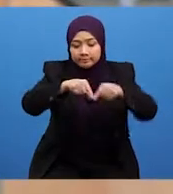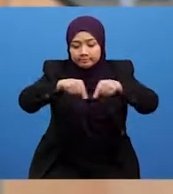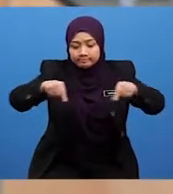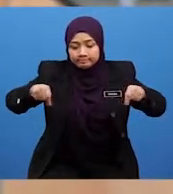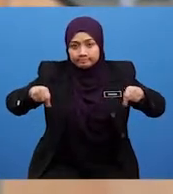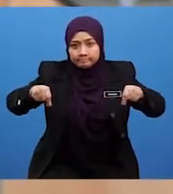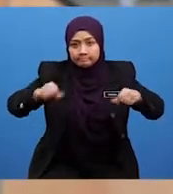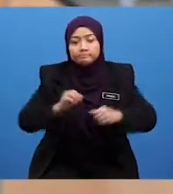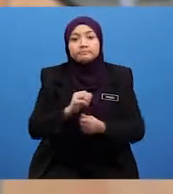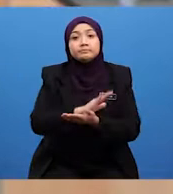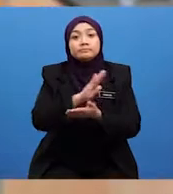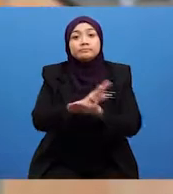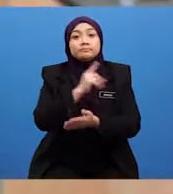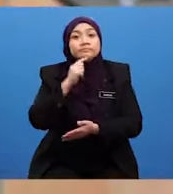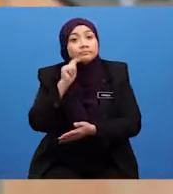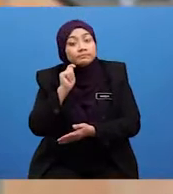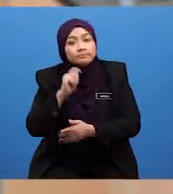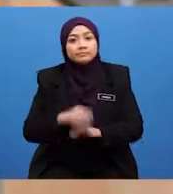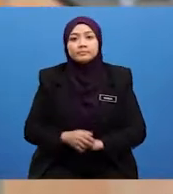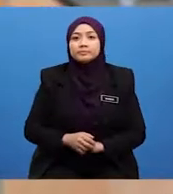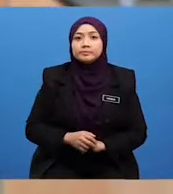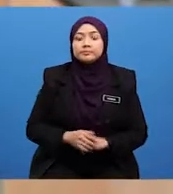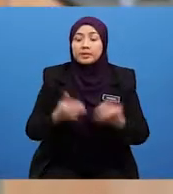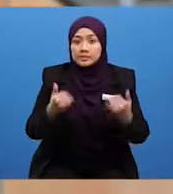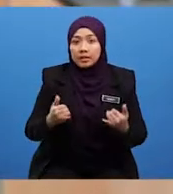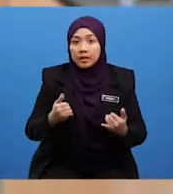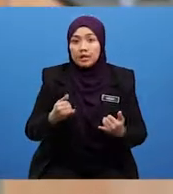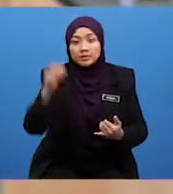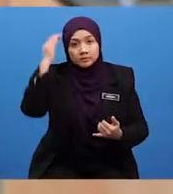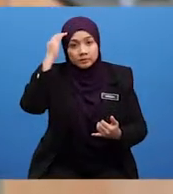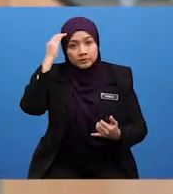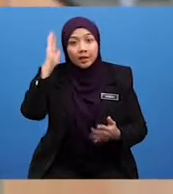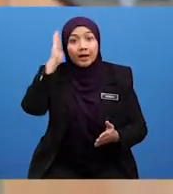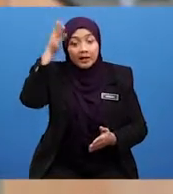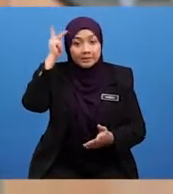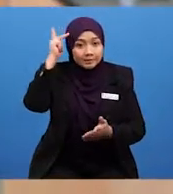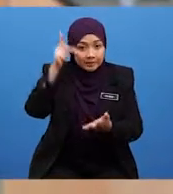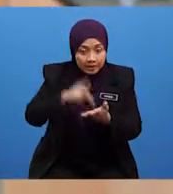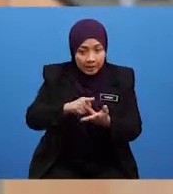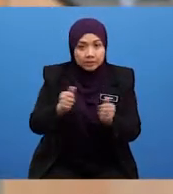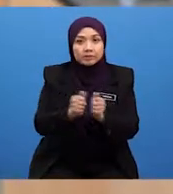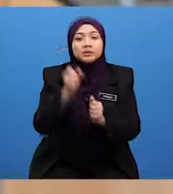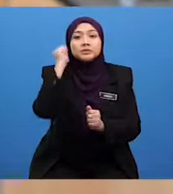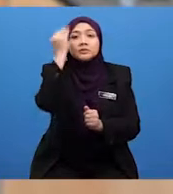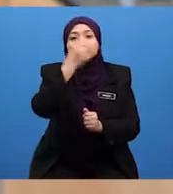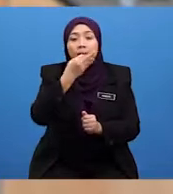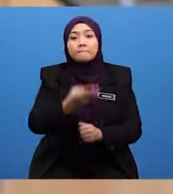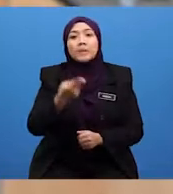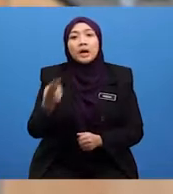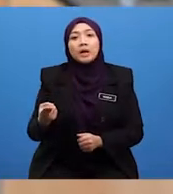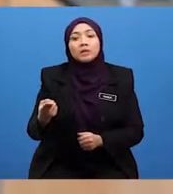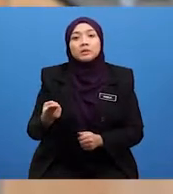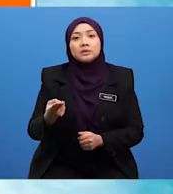Kita akan mempelajari mengenai sifat bahan pula. Jom kita mula dengan sifat